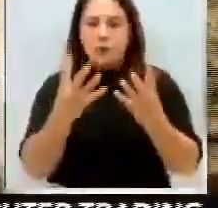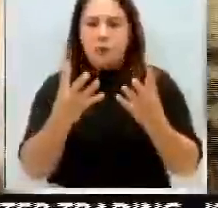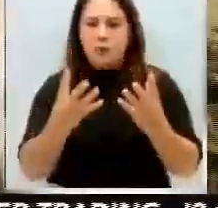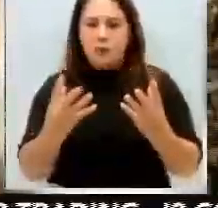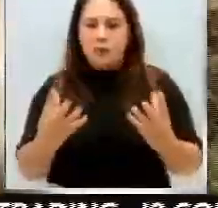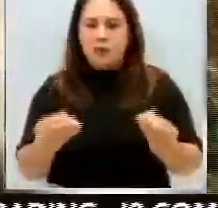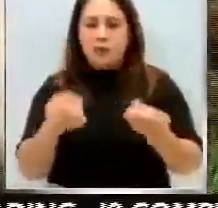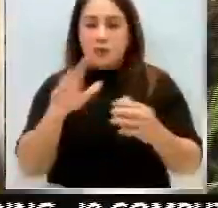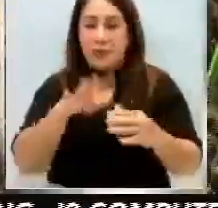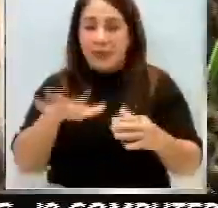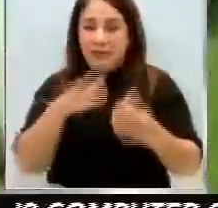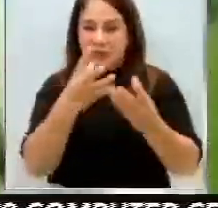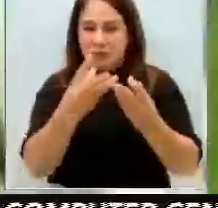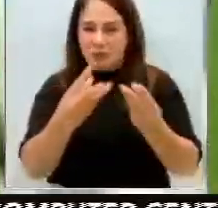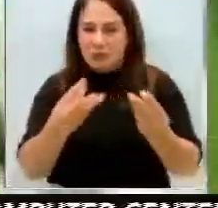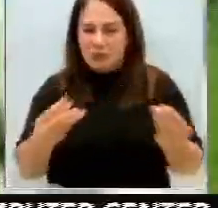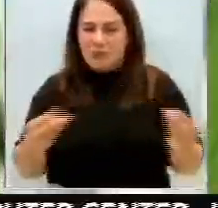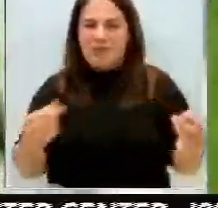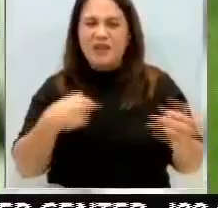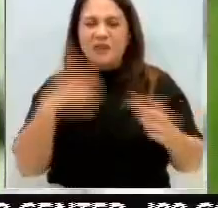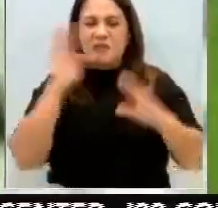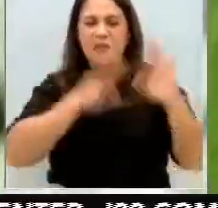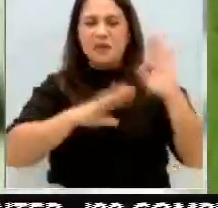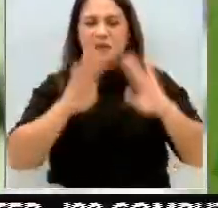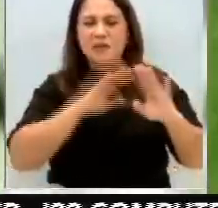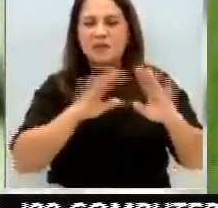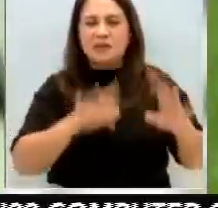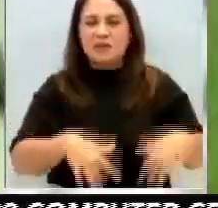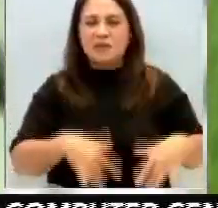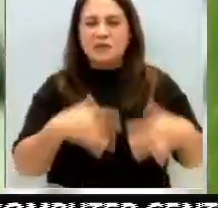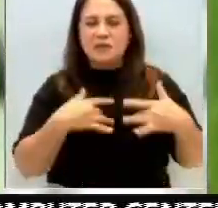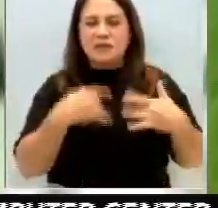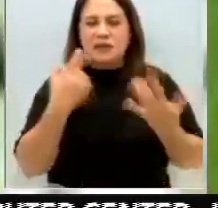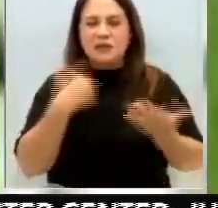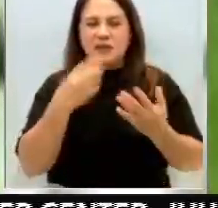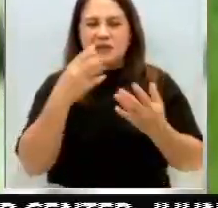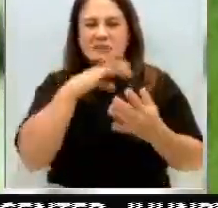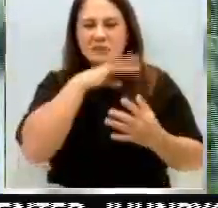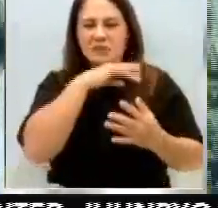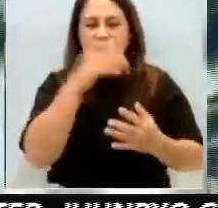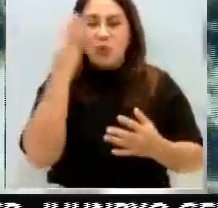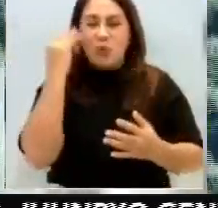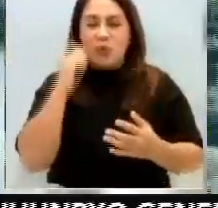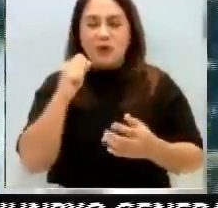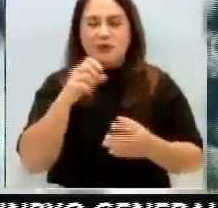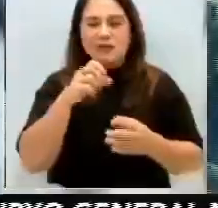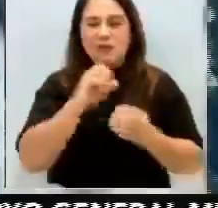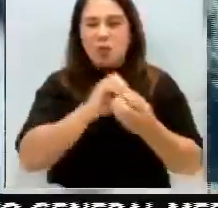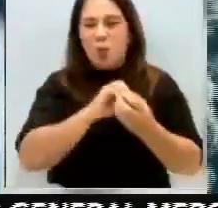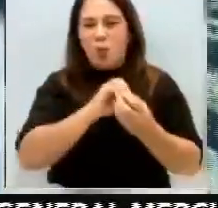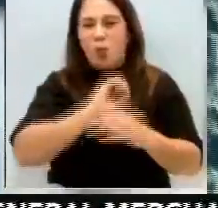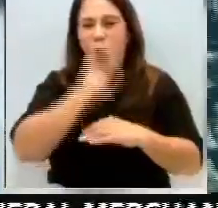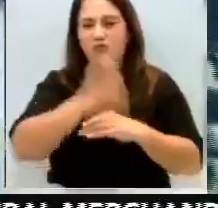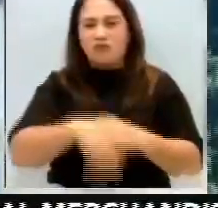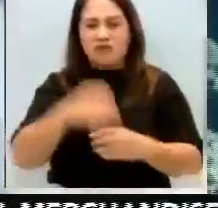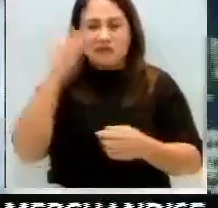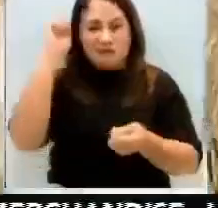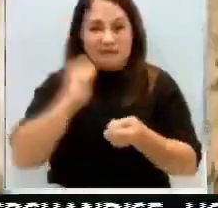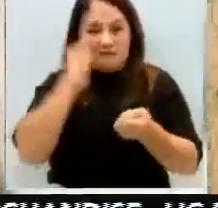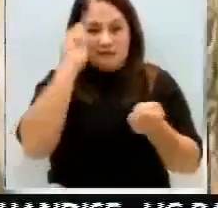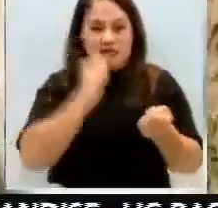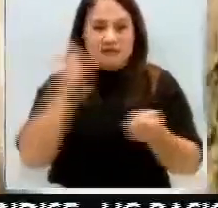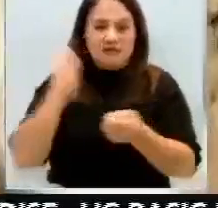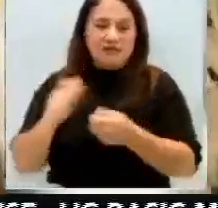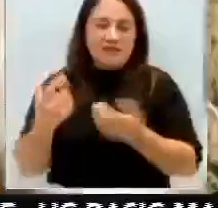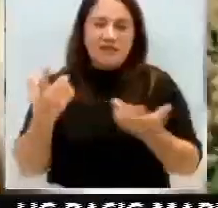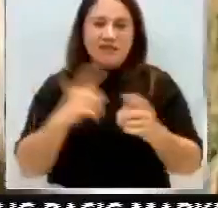ang mga tanimang nagiging tirahan, polusyon sa lupa, dulot ng maling paggamit ng mga patabat pesticide at pagkawala ng mga forest cover kada taon